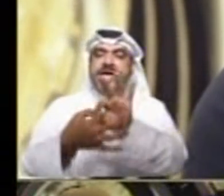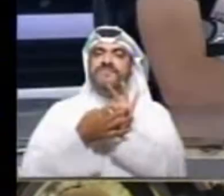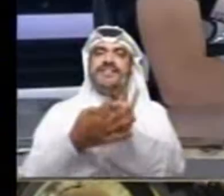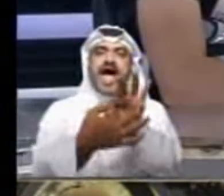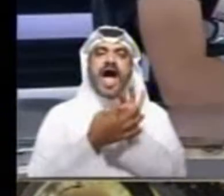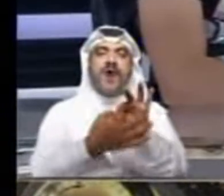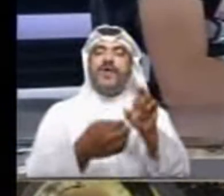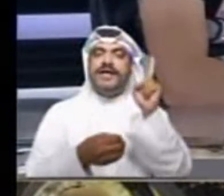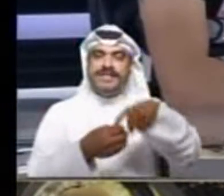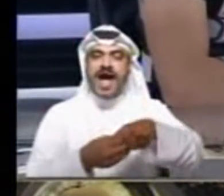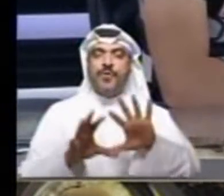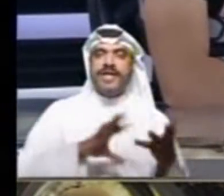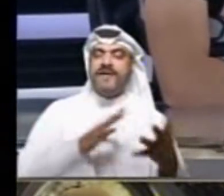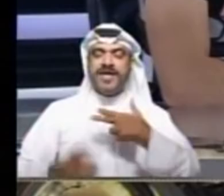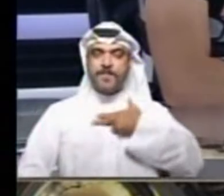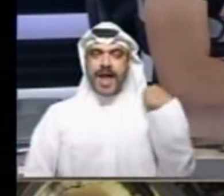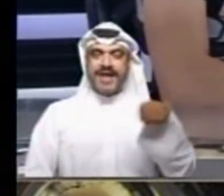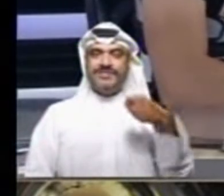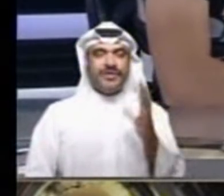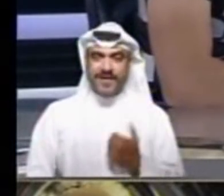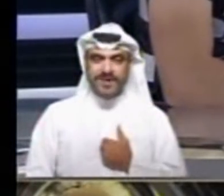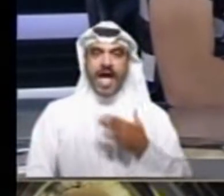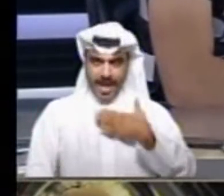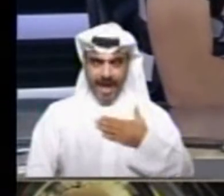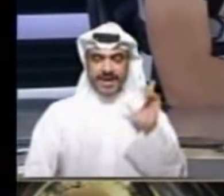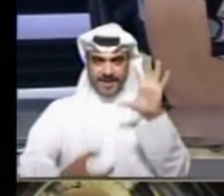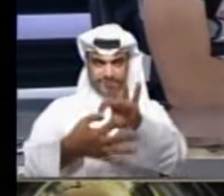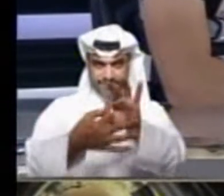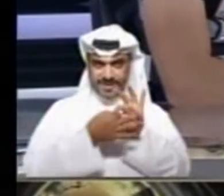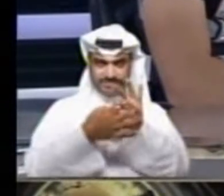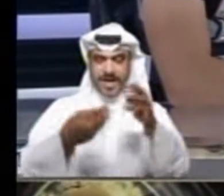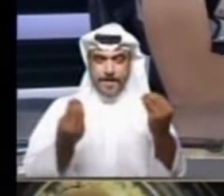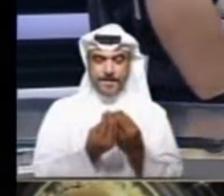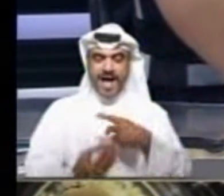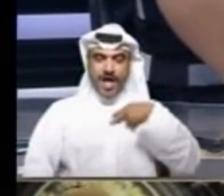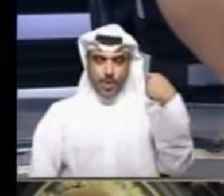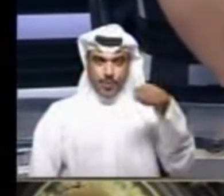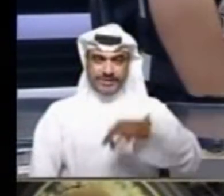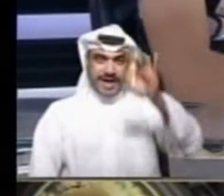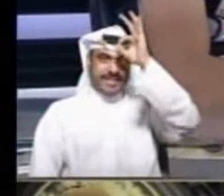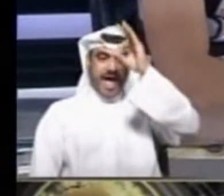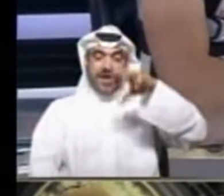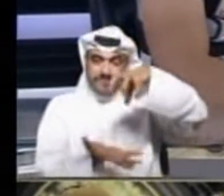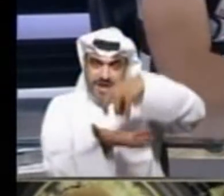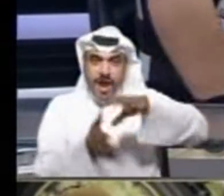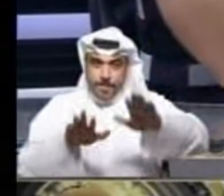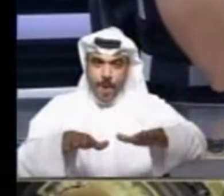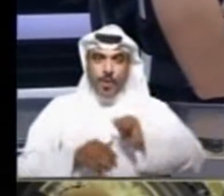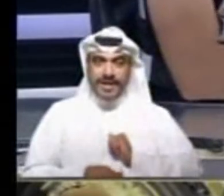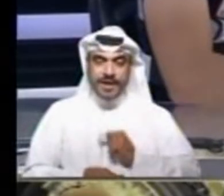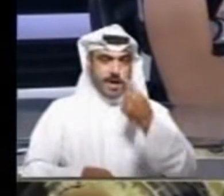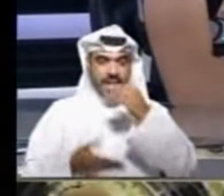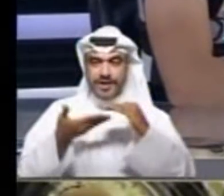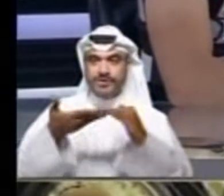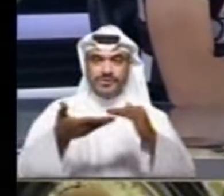بينكم وايضا ما بين الجهات الاخرى الرسميه في الدوله؟ طبعا في تنسيق بيننا وبين عمليات وزاره الداخليه في الموقع نفسه، يعني نساهم في